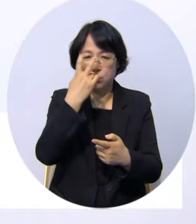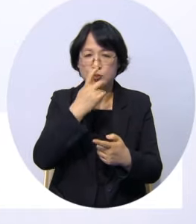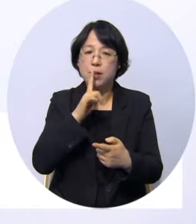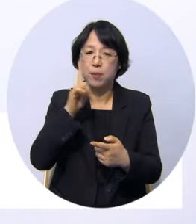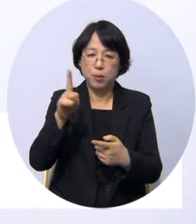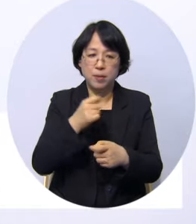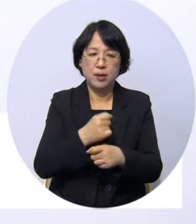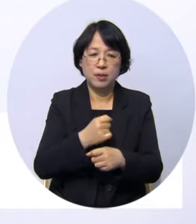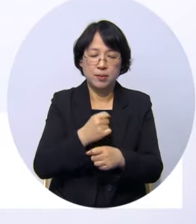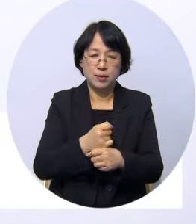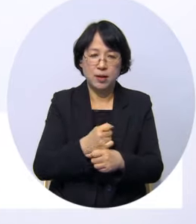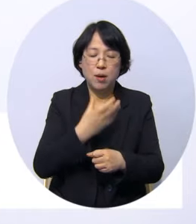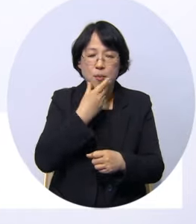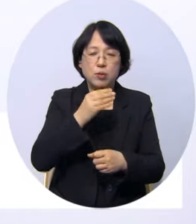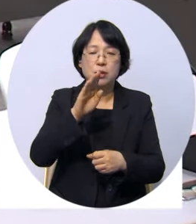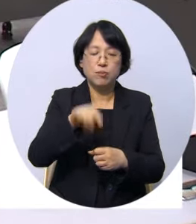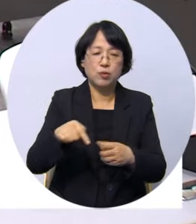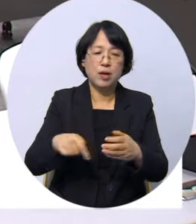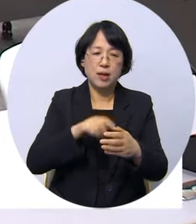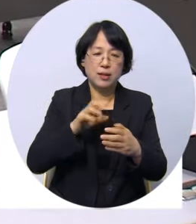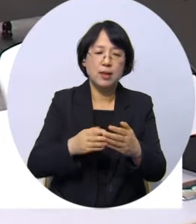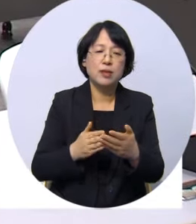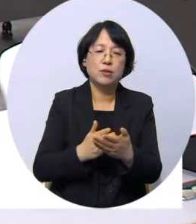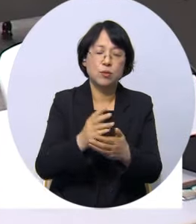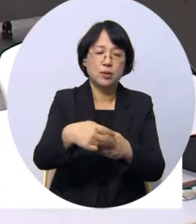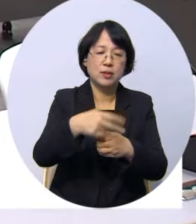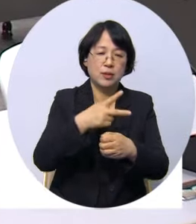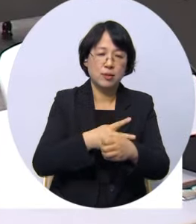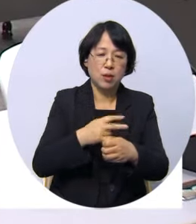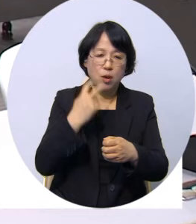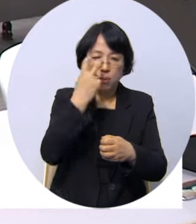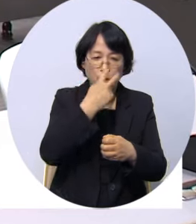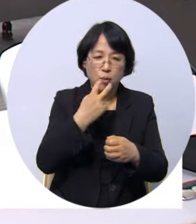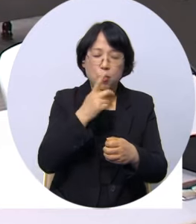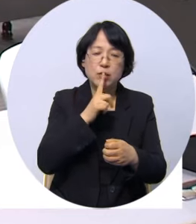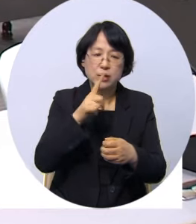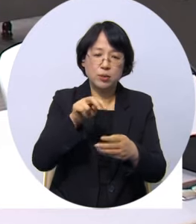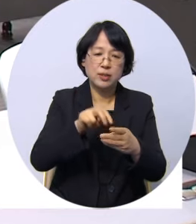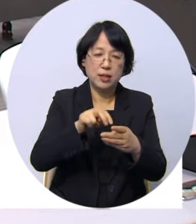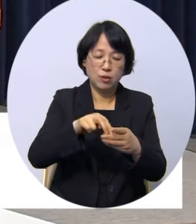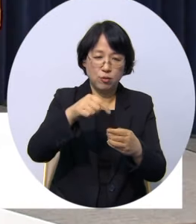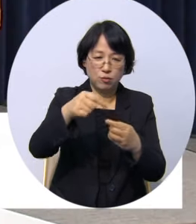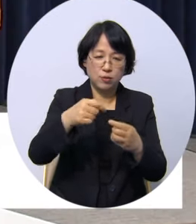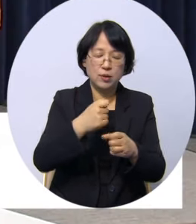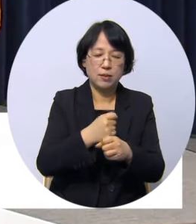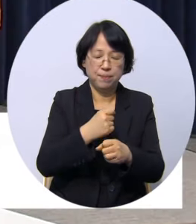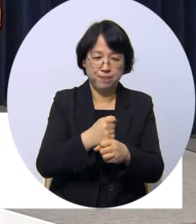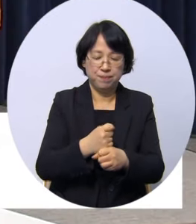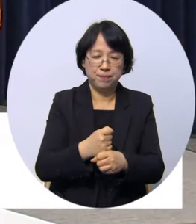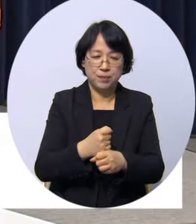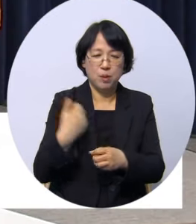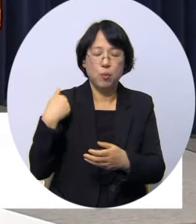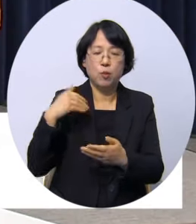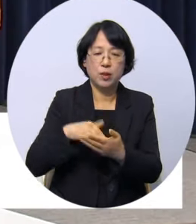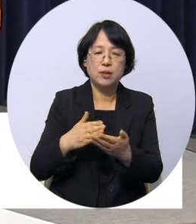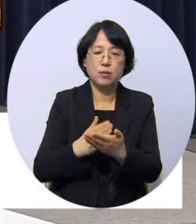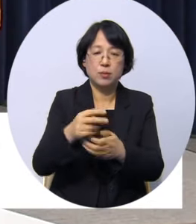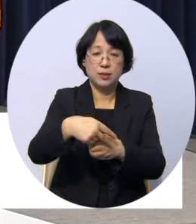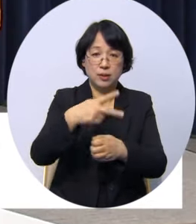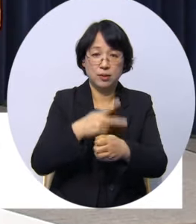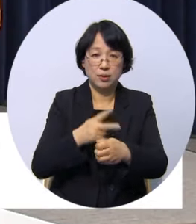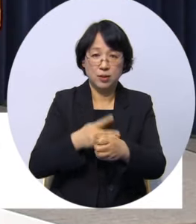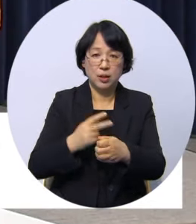복지부의 전공이 보호 신고센터도 운영합니다 복귀한 전공의들을 병원내에서 보호하는 방안을 마련하는